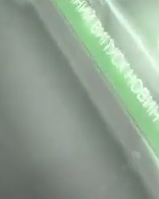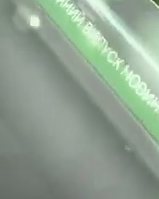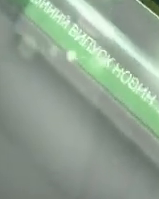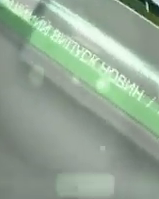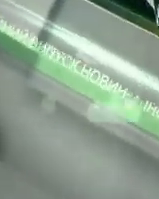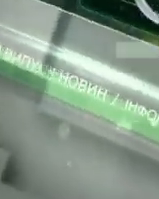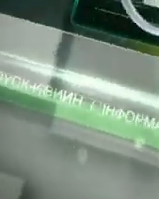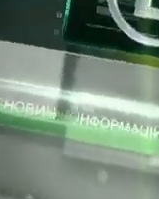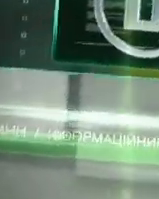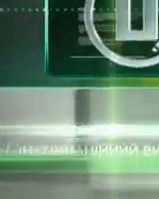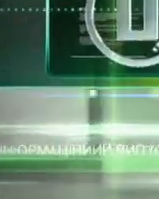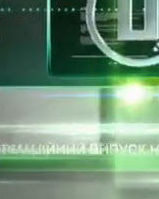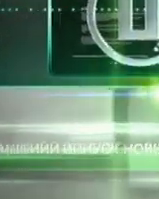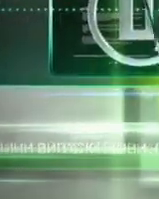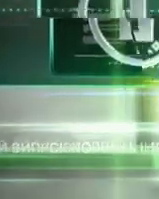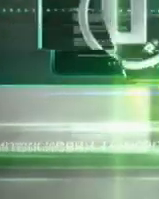Музика